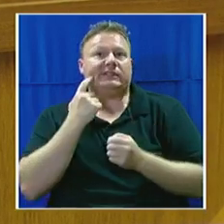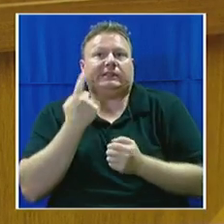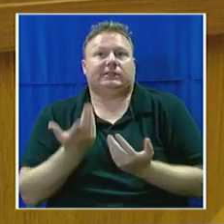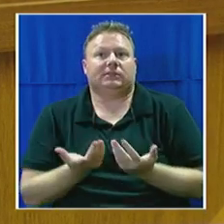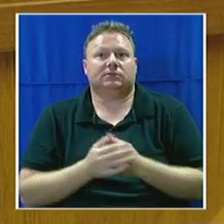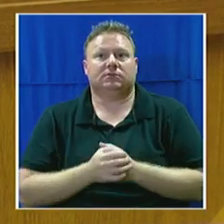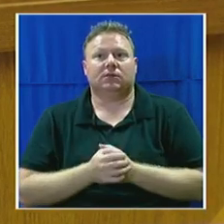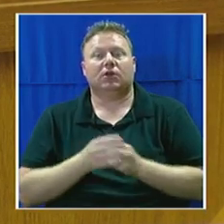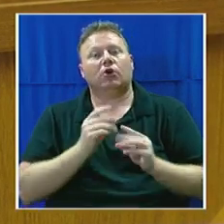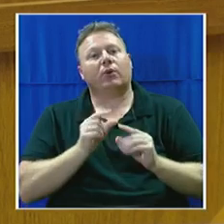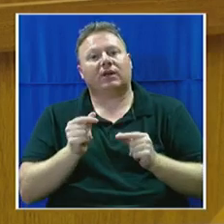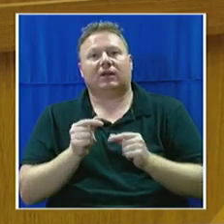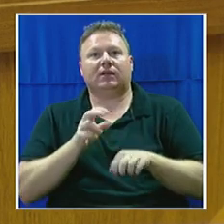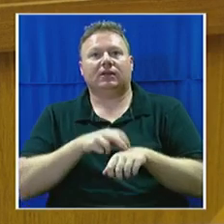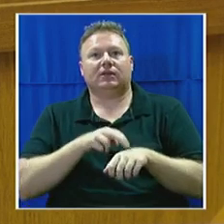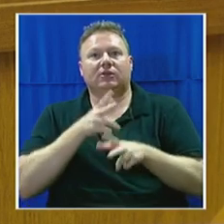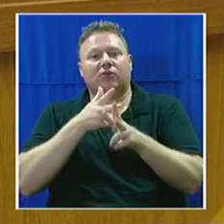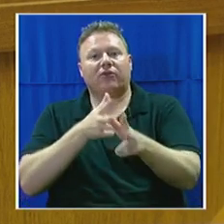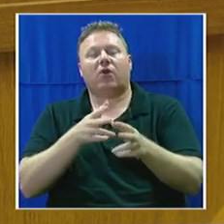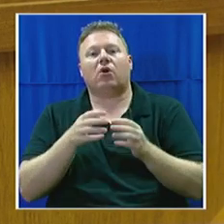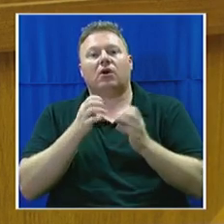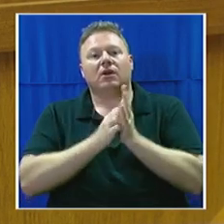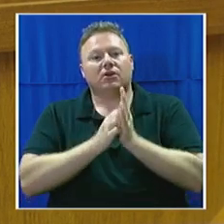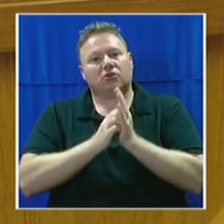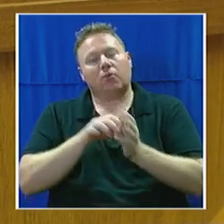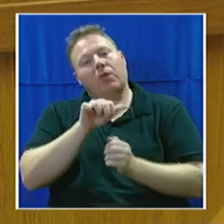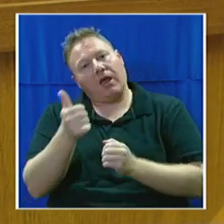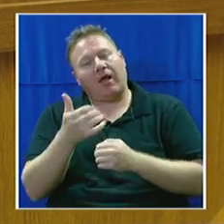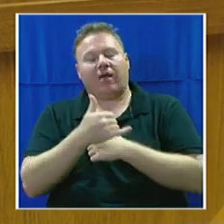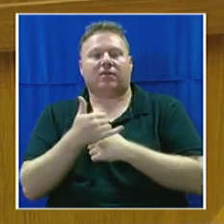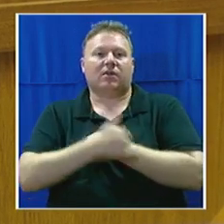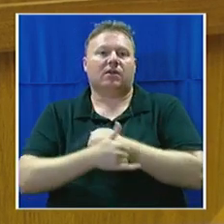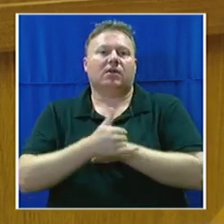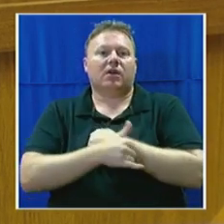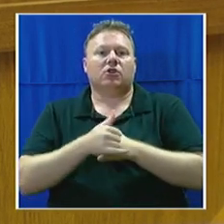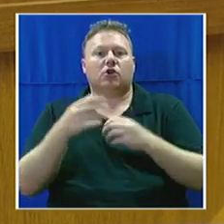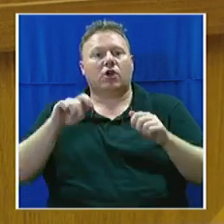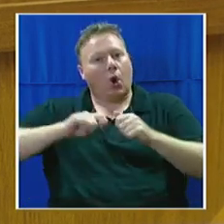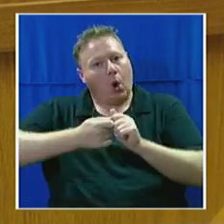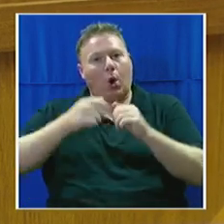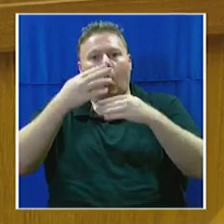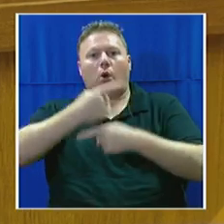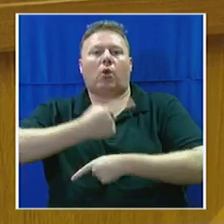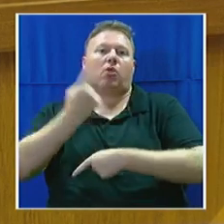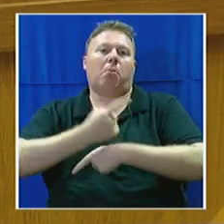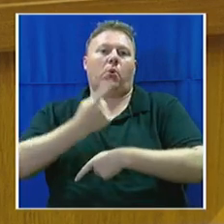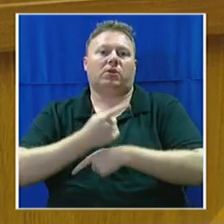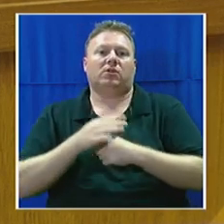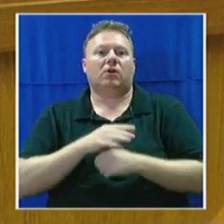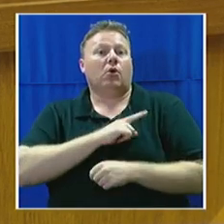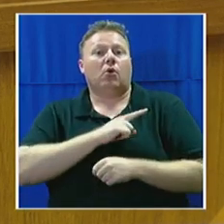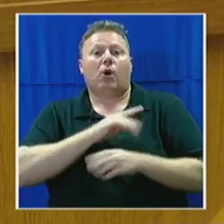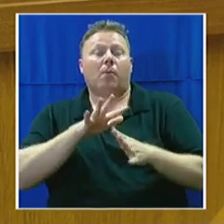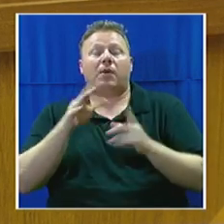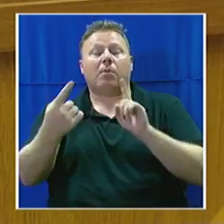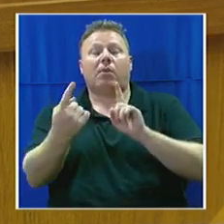voorbeelde van ander lande moet begin volg om ons grense te sluit. Mense kan ongesiens deurkom by ons buurlande se grense. Oop